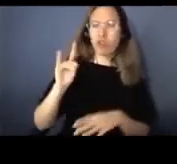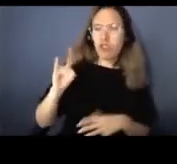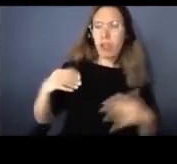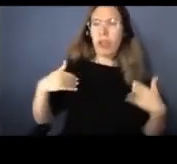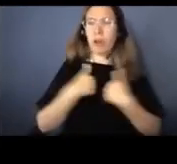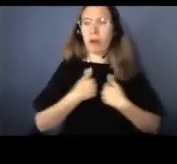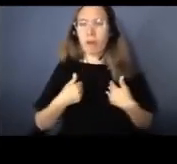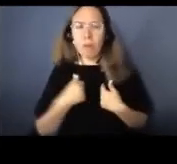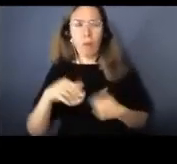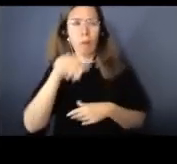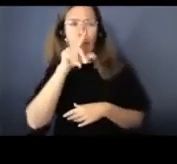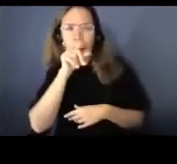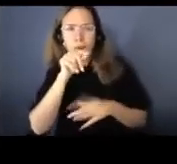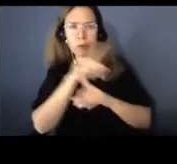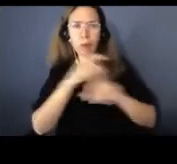sont gardés pour une fin légitime.